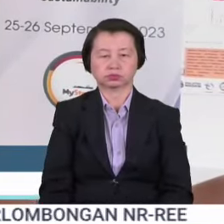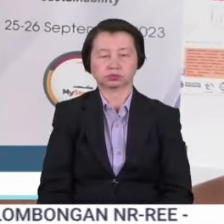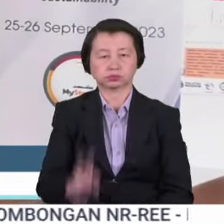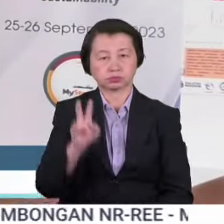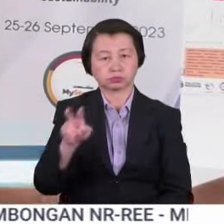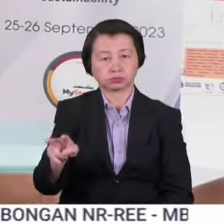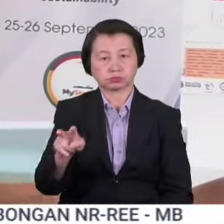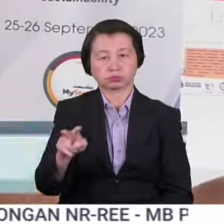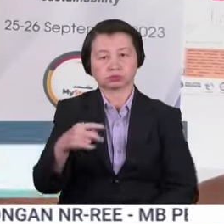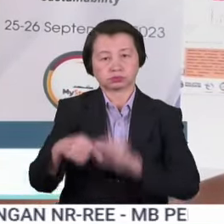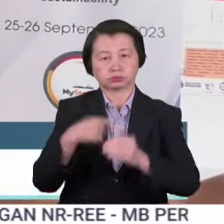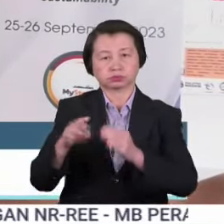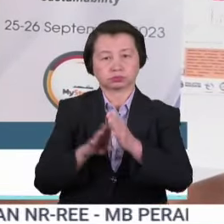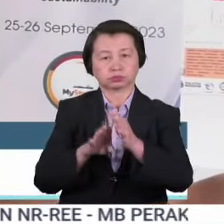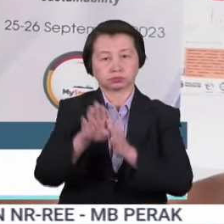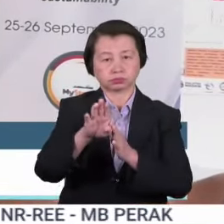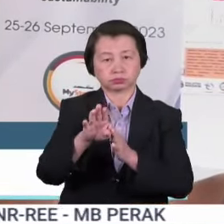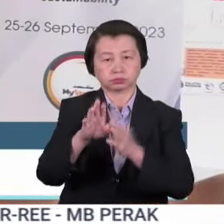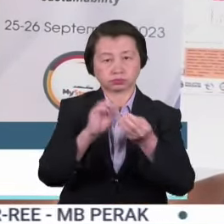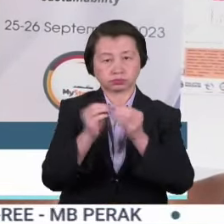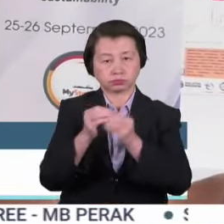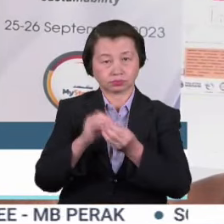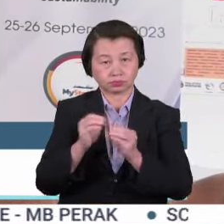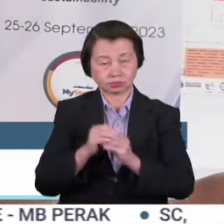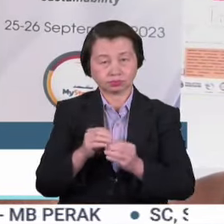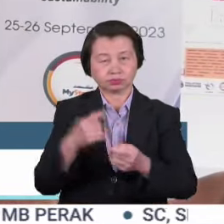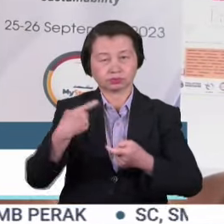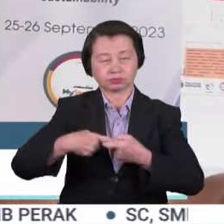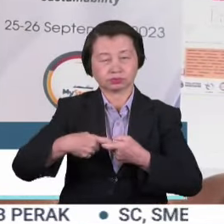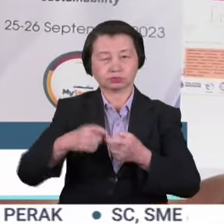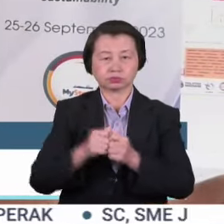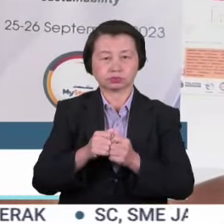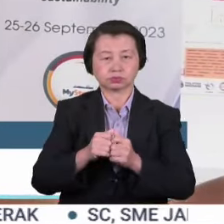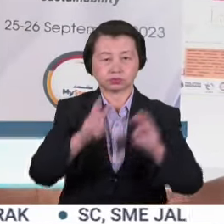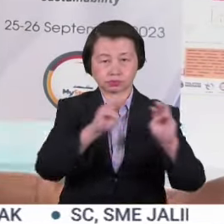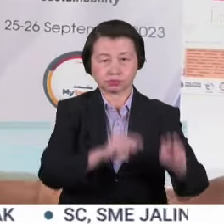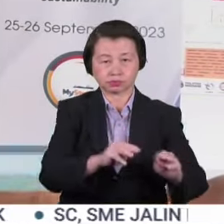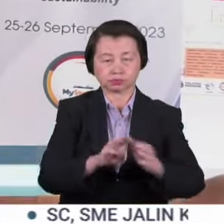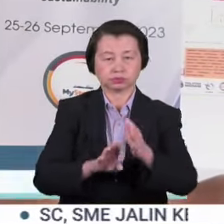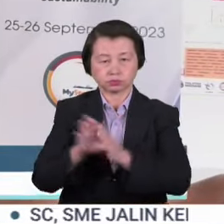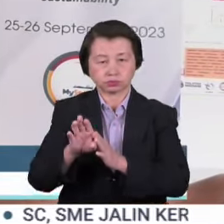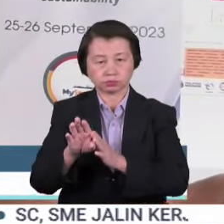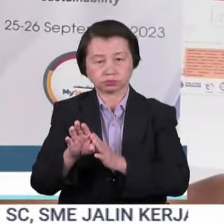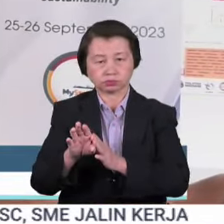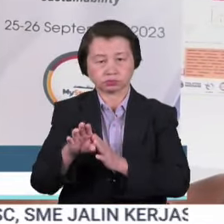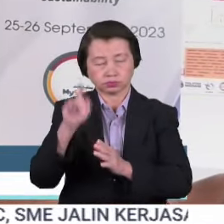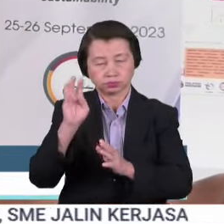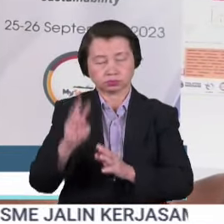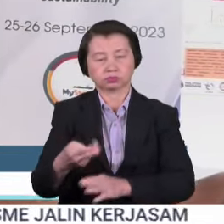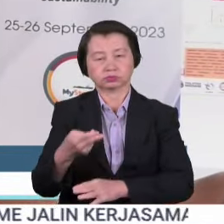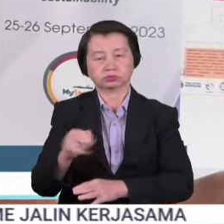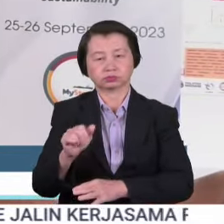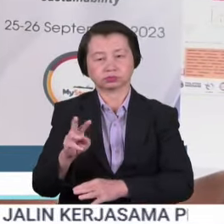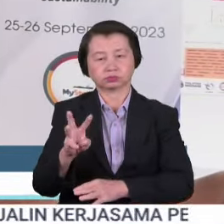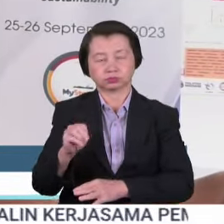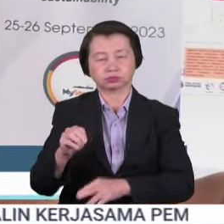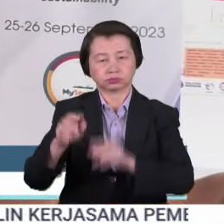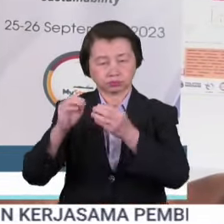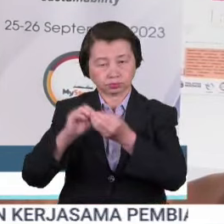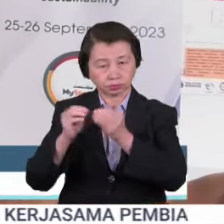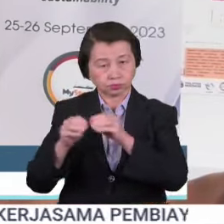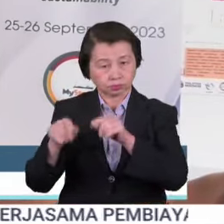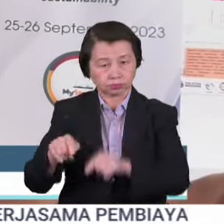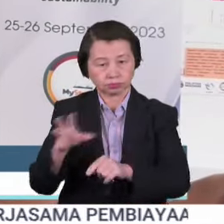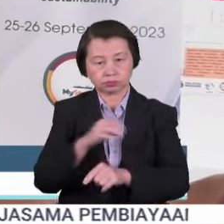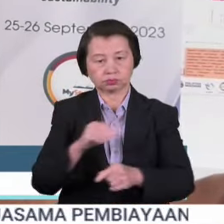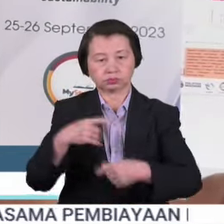Melihat tentang pembangunan indeks-indeks berkaitan dengan manusia, pembangunan Human Development Index dan juga kita berkaitan